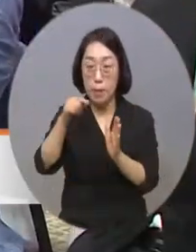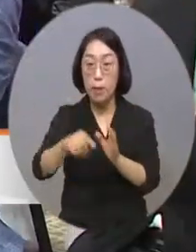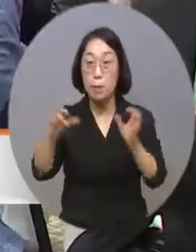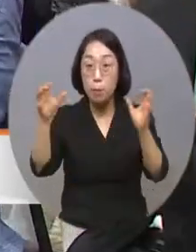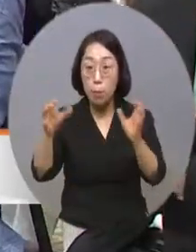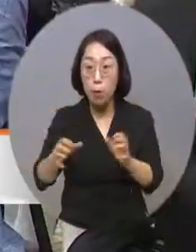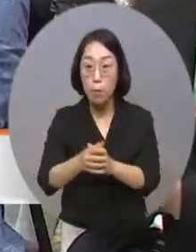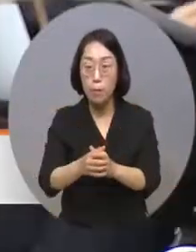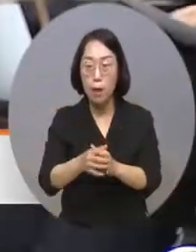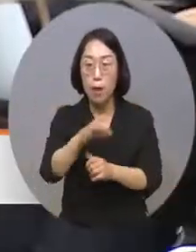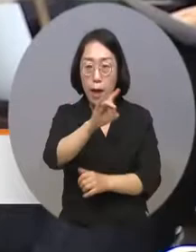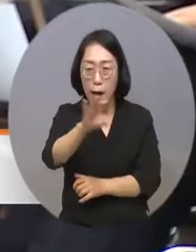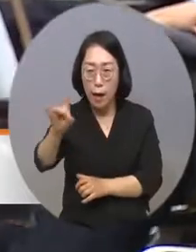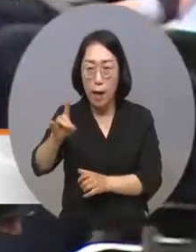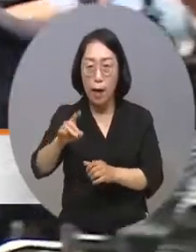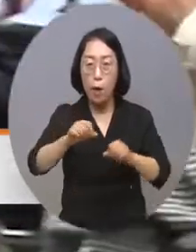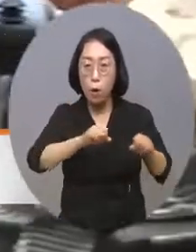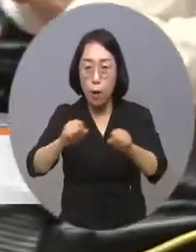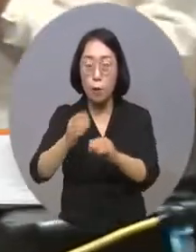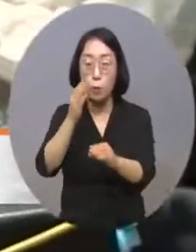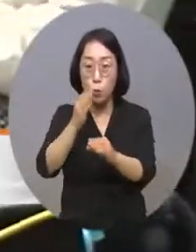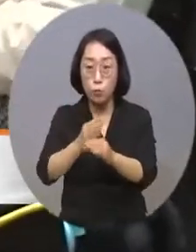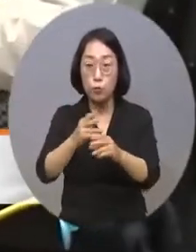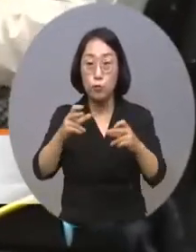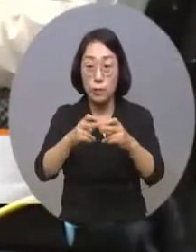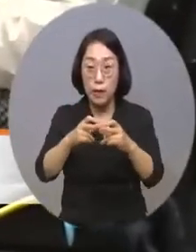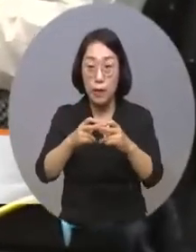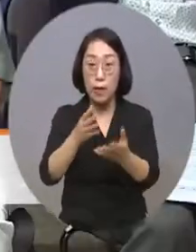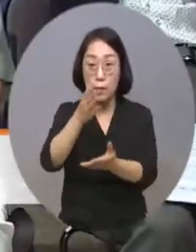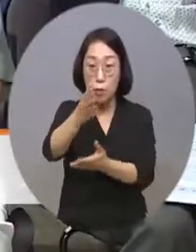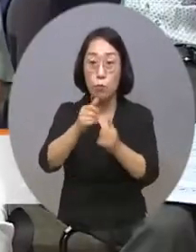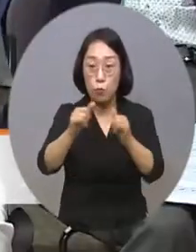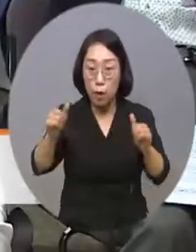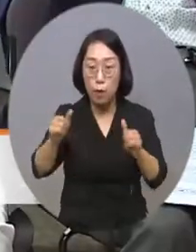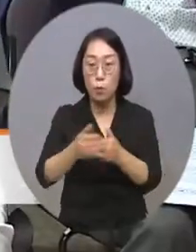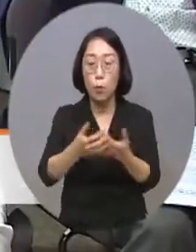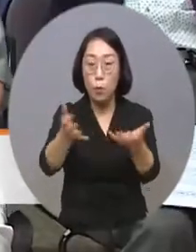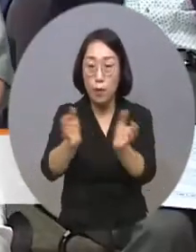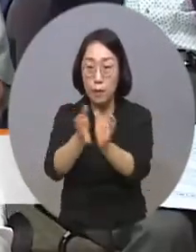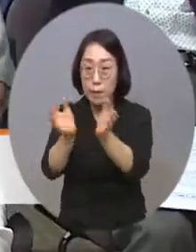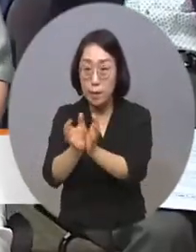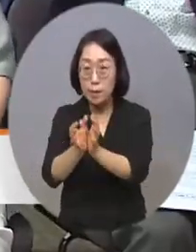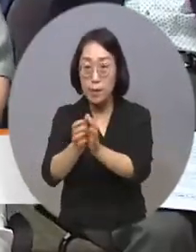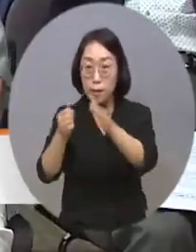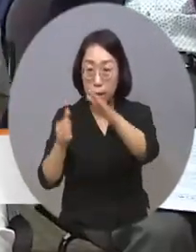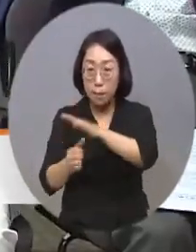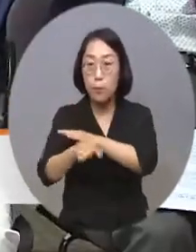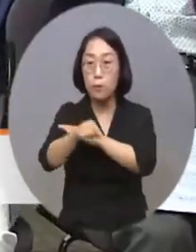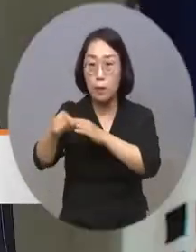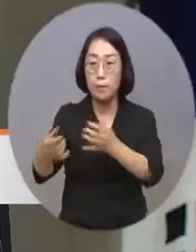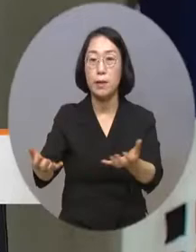한강복지포럼은 각 영역에서 활동하는 장애계 전문가와 장애인 단체, 활동가들로 구성된 단체입니다.